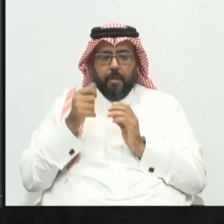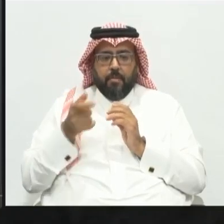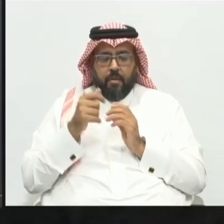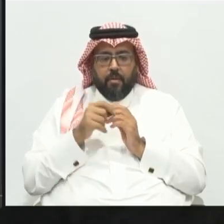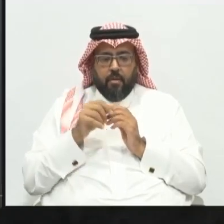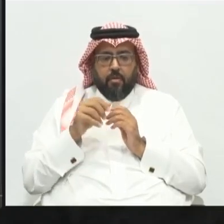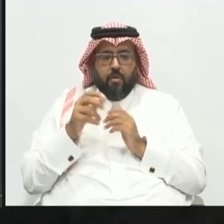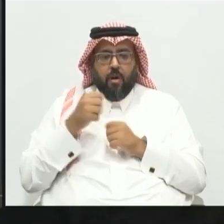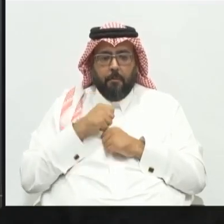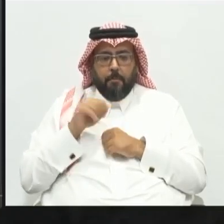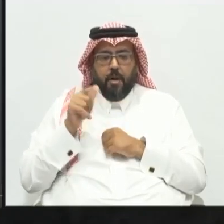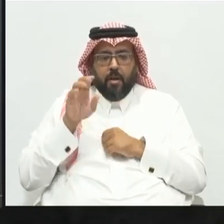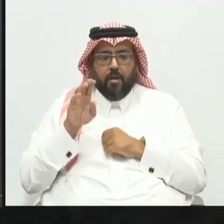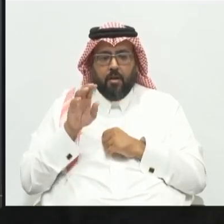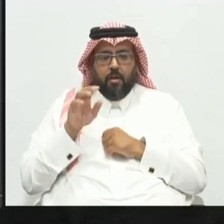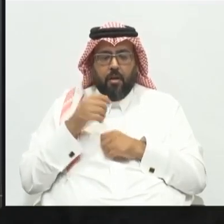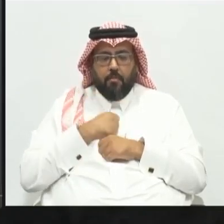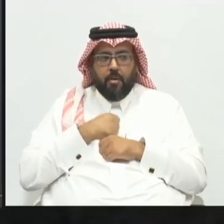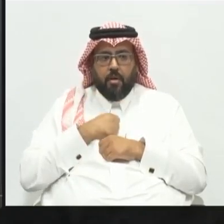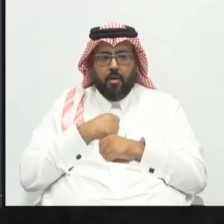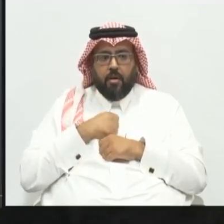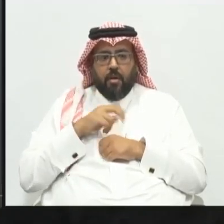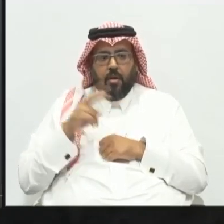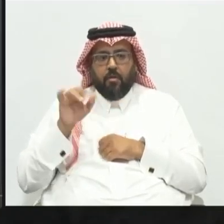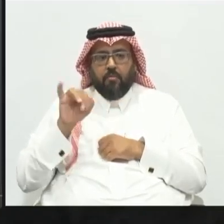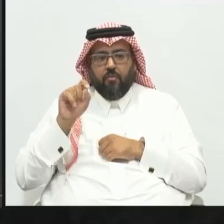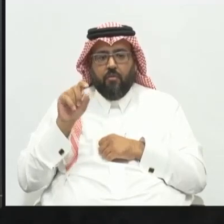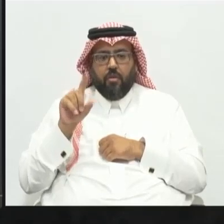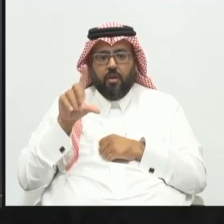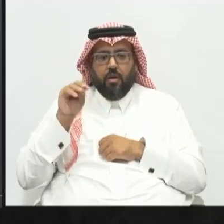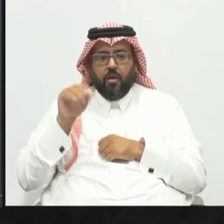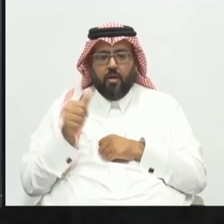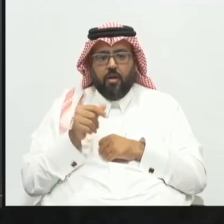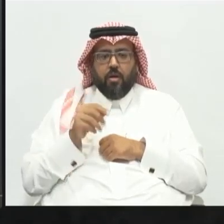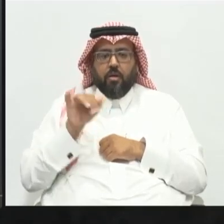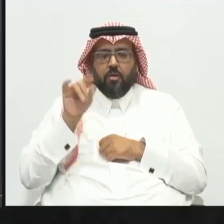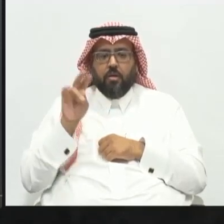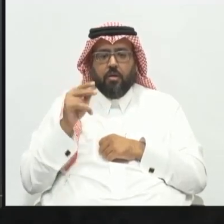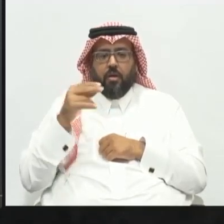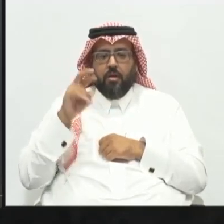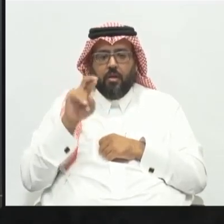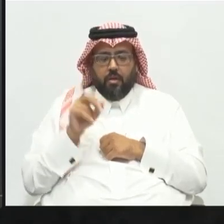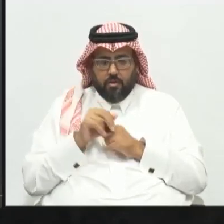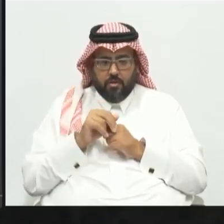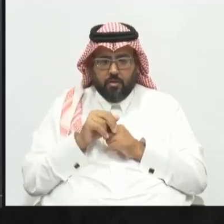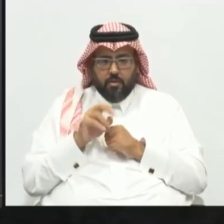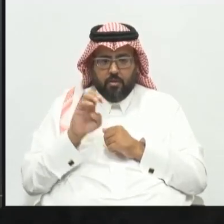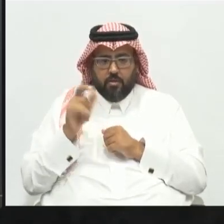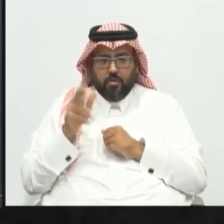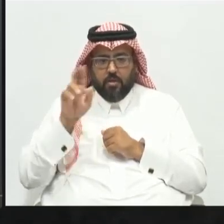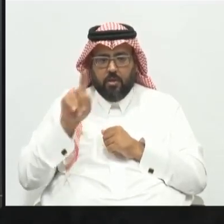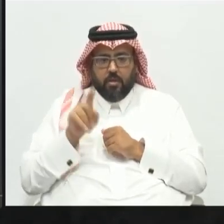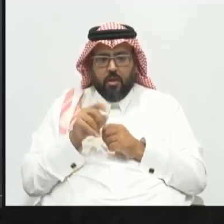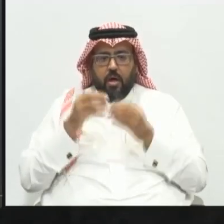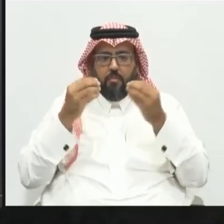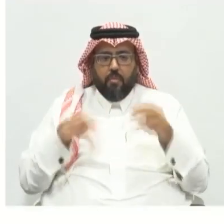ليس مالكا له لها وهو غير مفوض بهذا الامر فانه يترتب على ذلك جزاء وهو